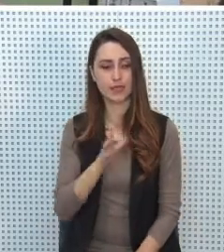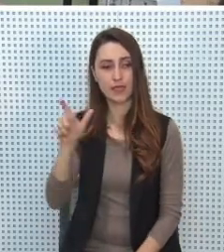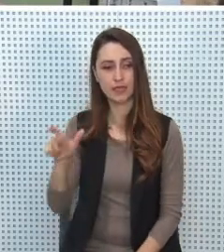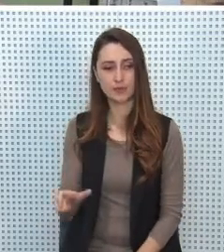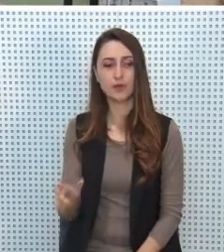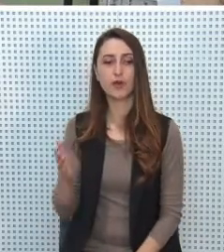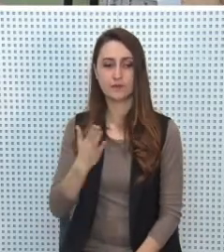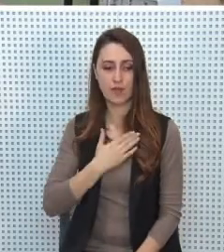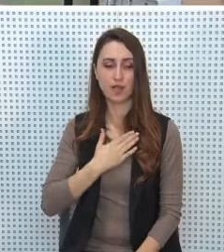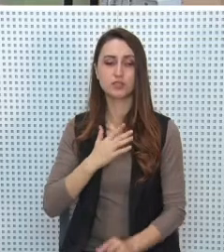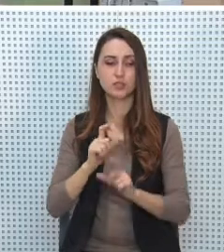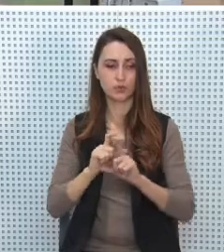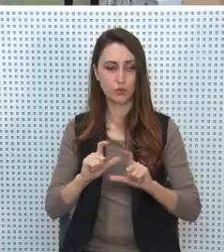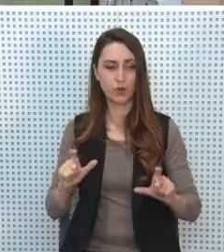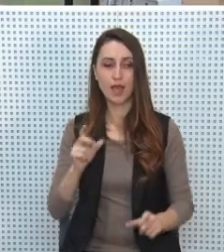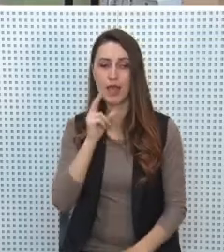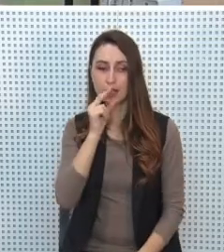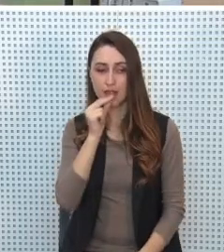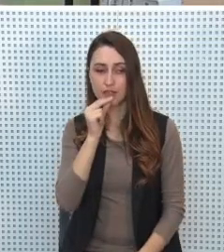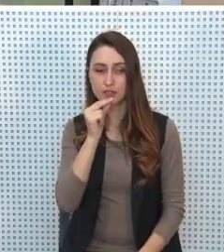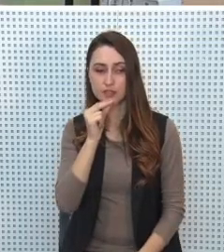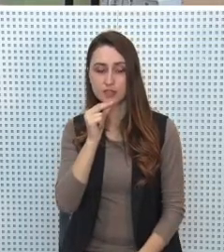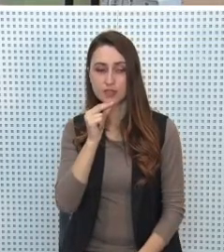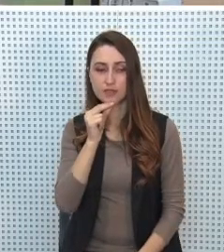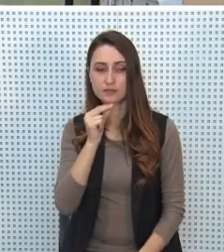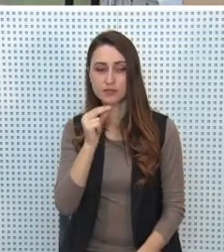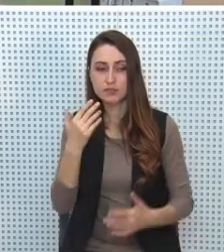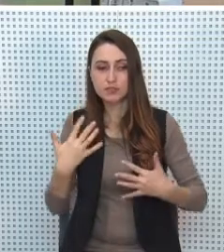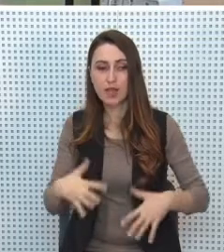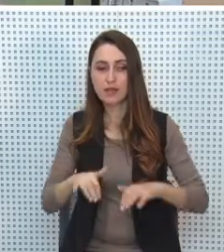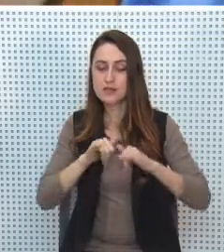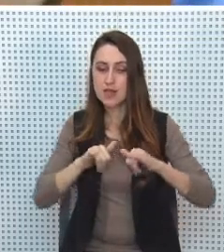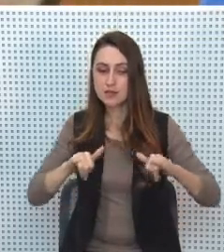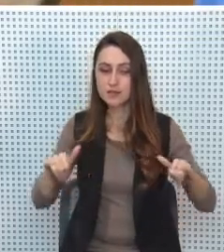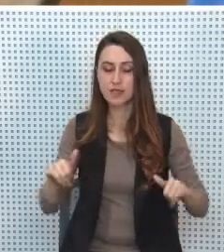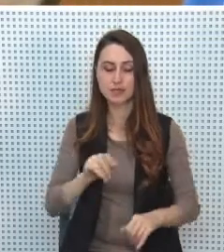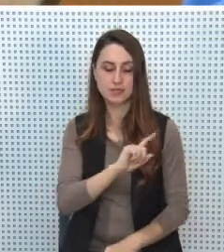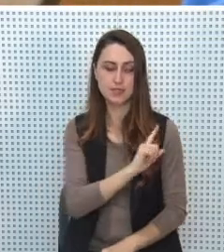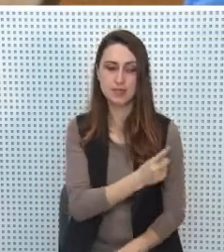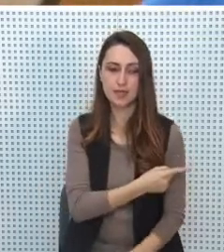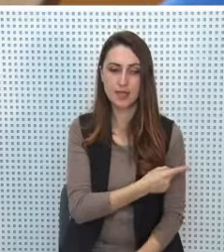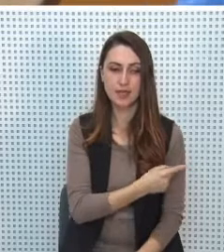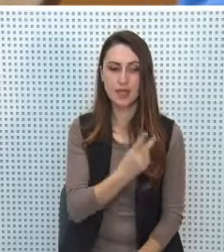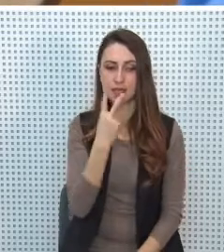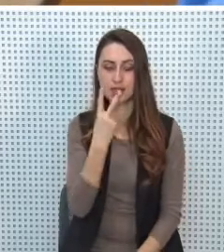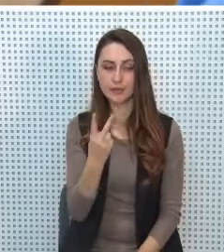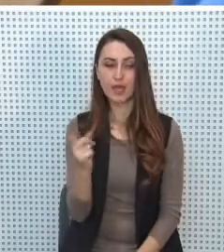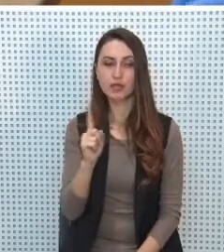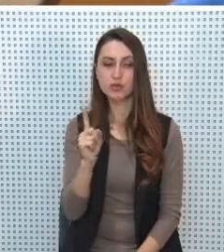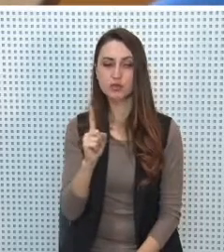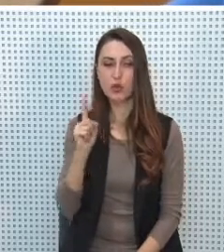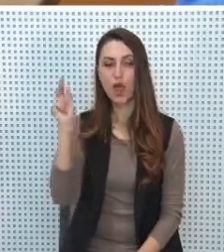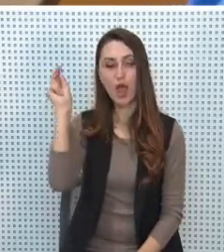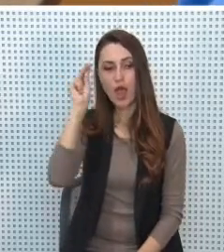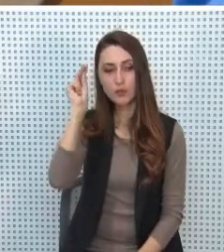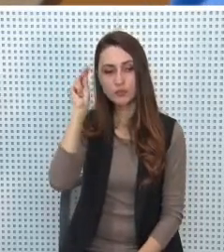все в нашей школе. Во-первых, речь у ребенка стала развита. Намного сильнее. Заметно, что и обучение у